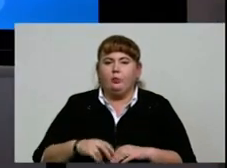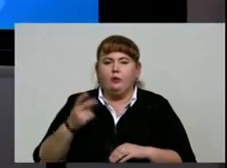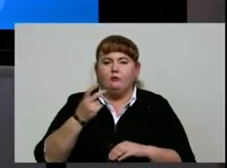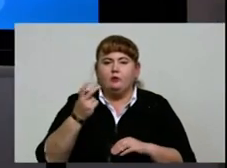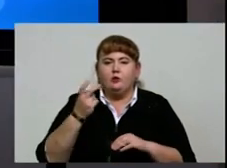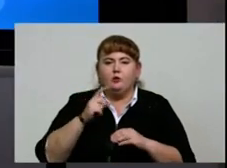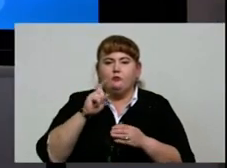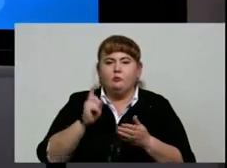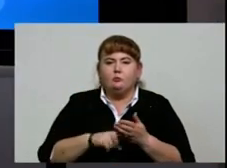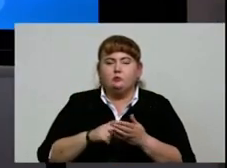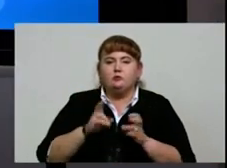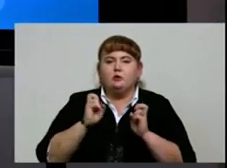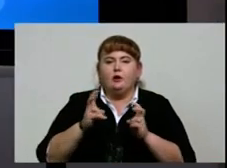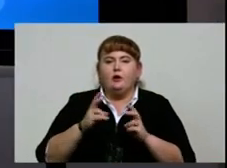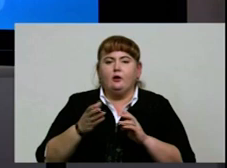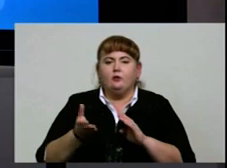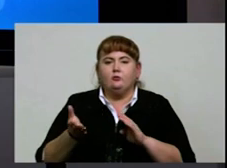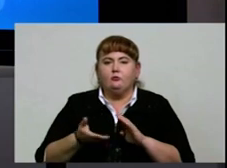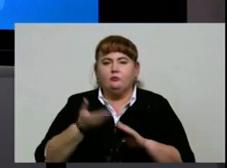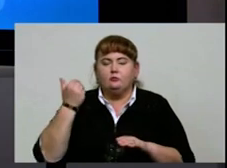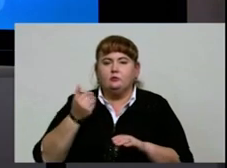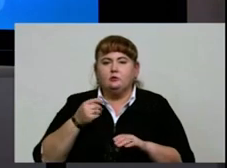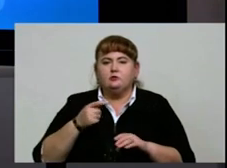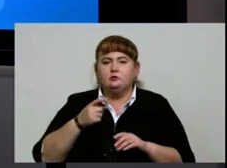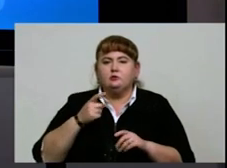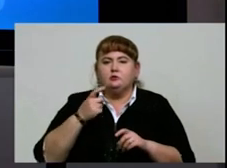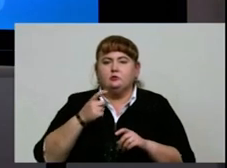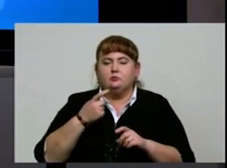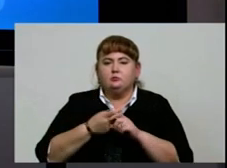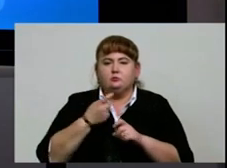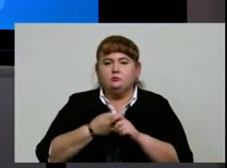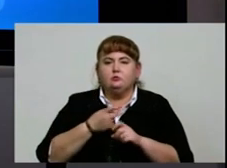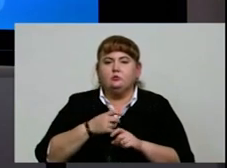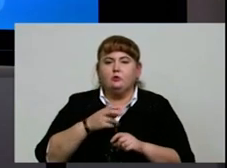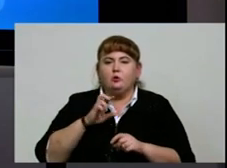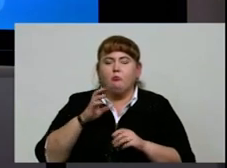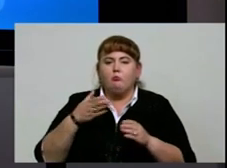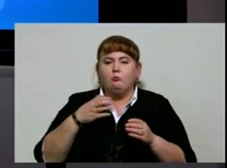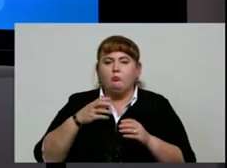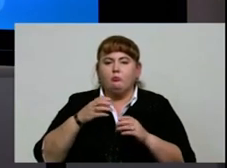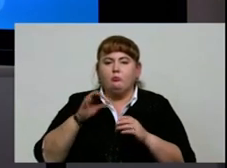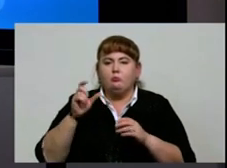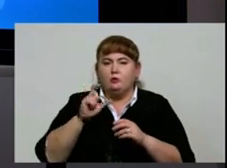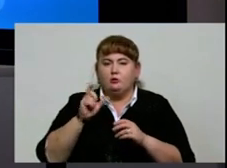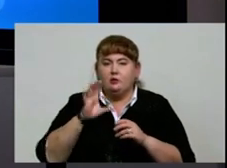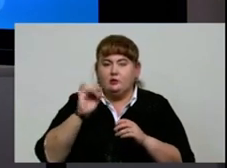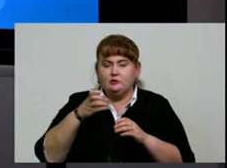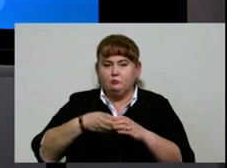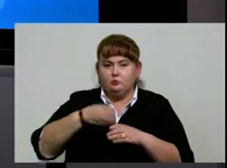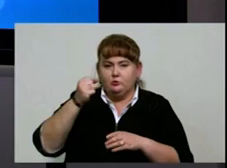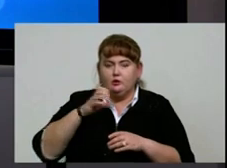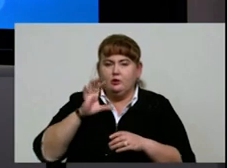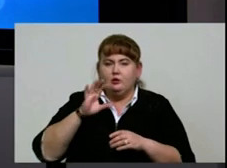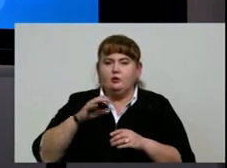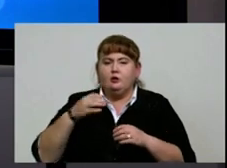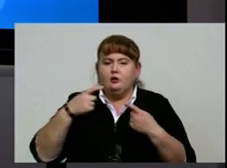Второй вопрос. Как вынуть стальную булавку из стеклянной бутылки, не опрокидывая ее и не опуская